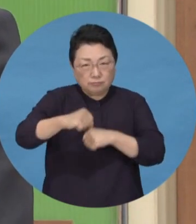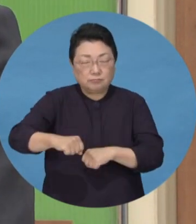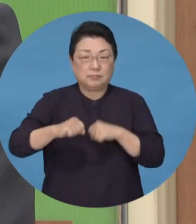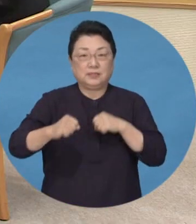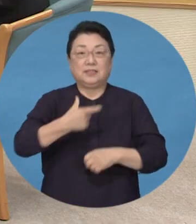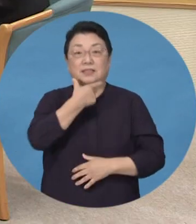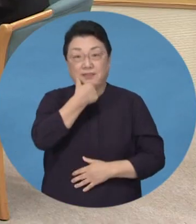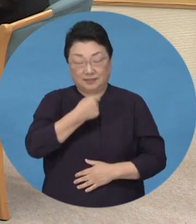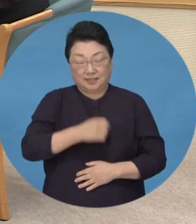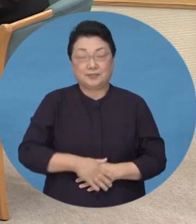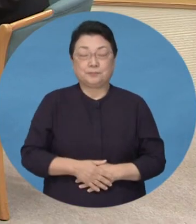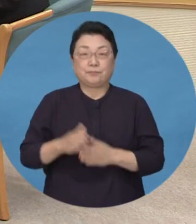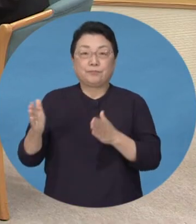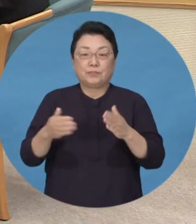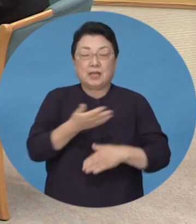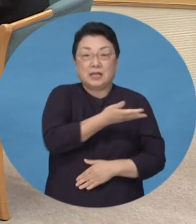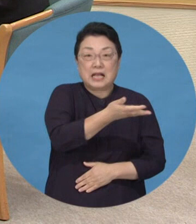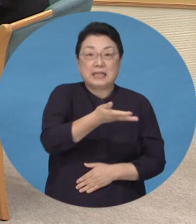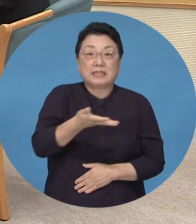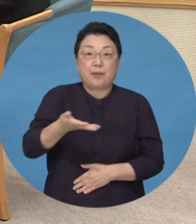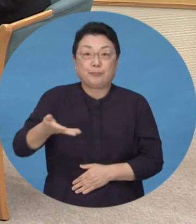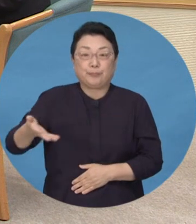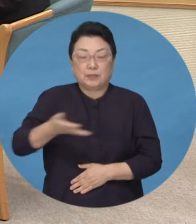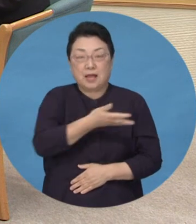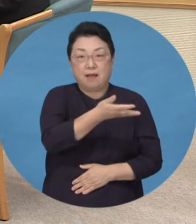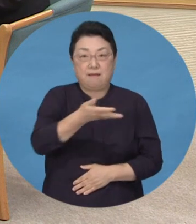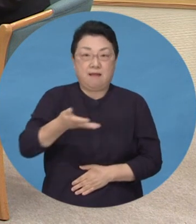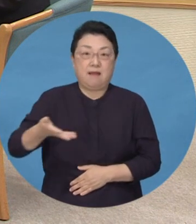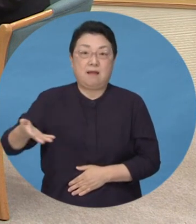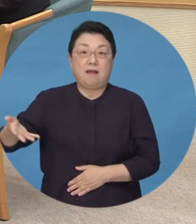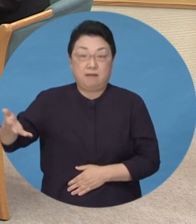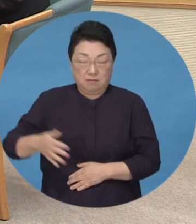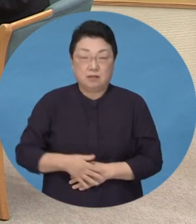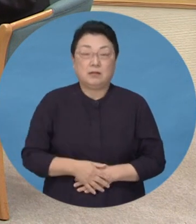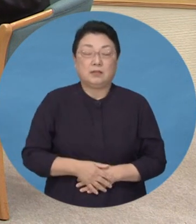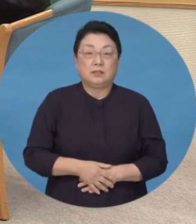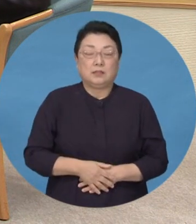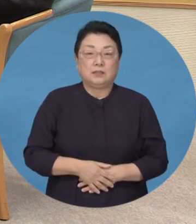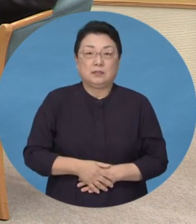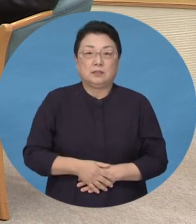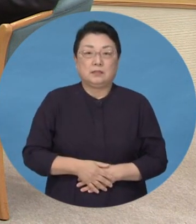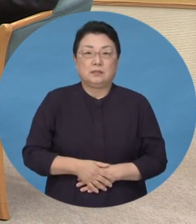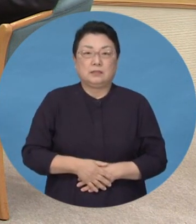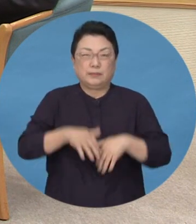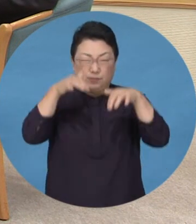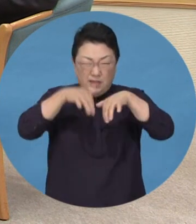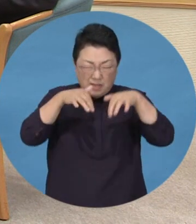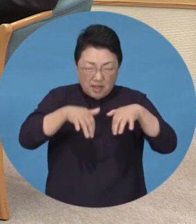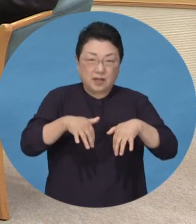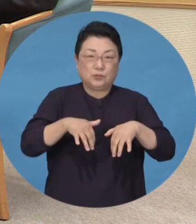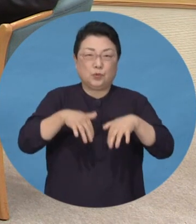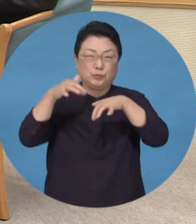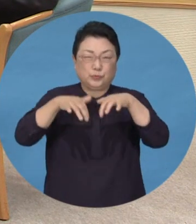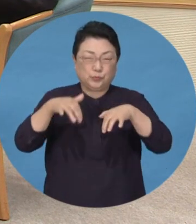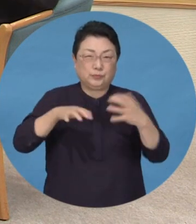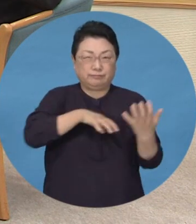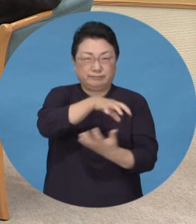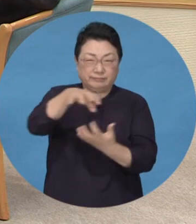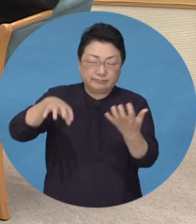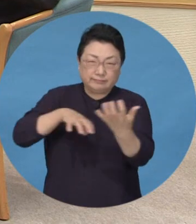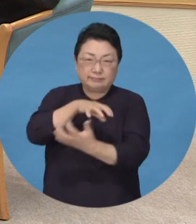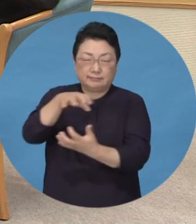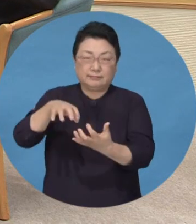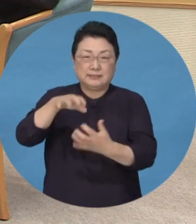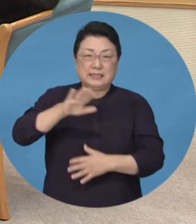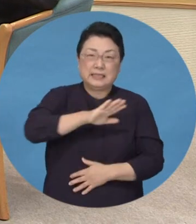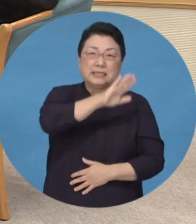ますそれから河川に関してはマーシュゲリラ豪雨とか集中号とか色々様々な後期こう